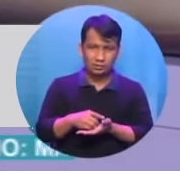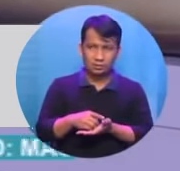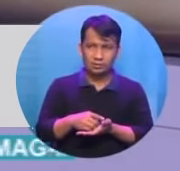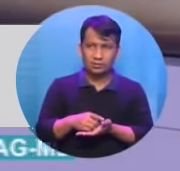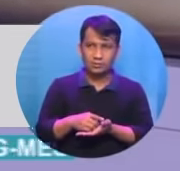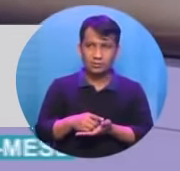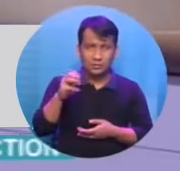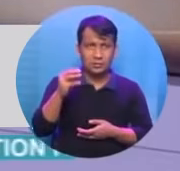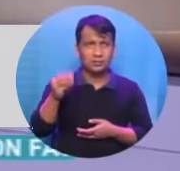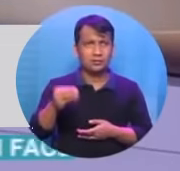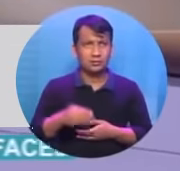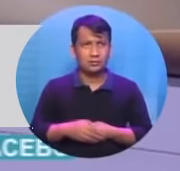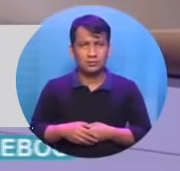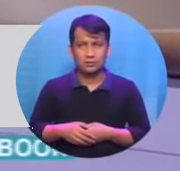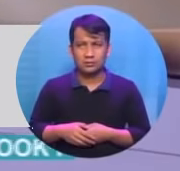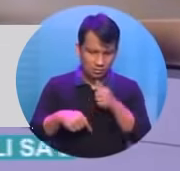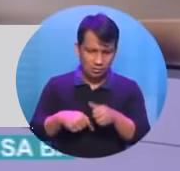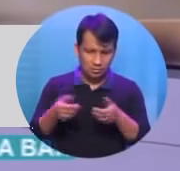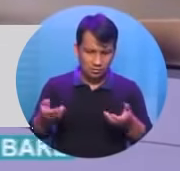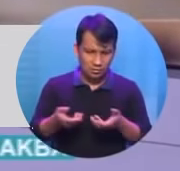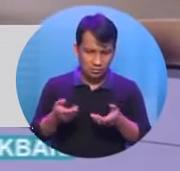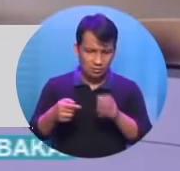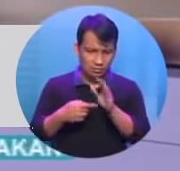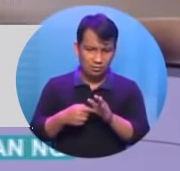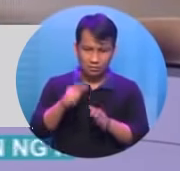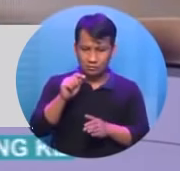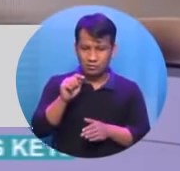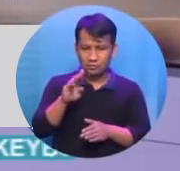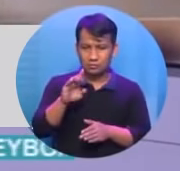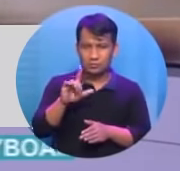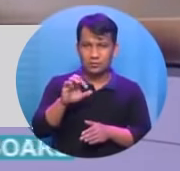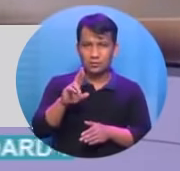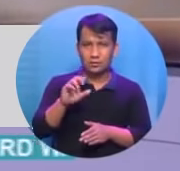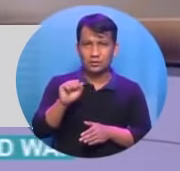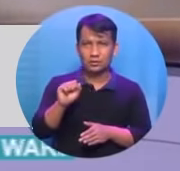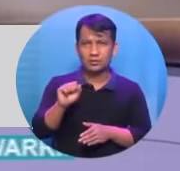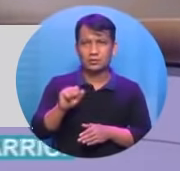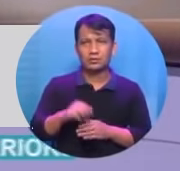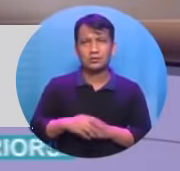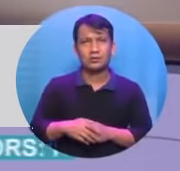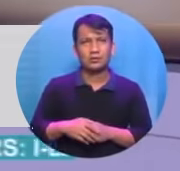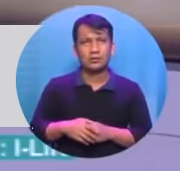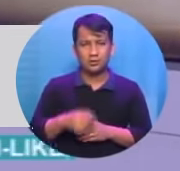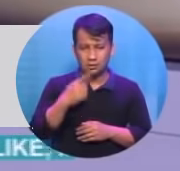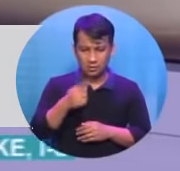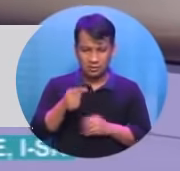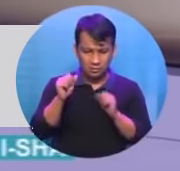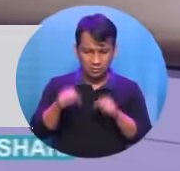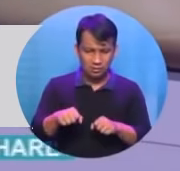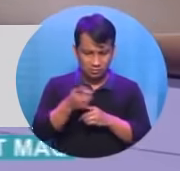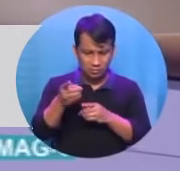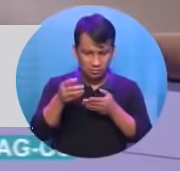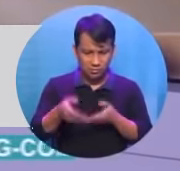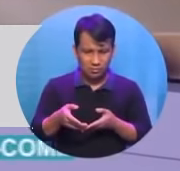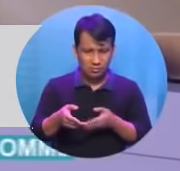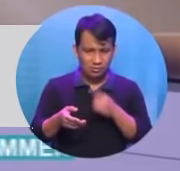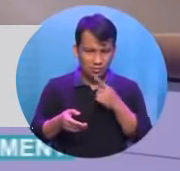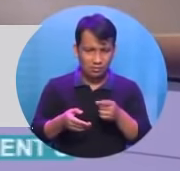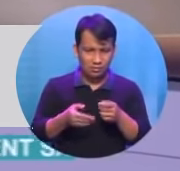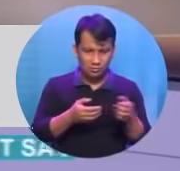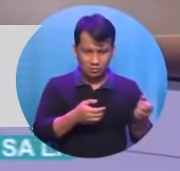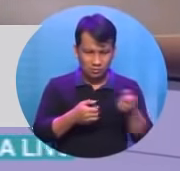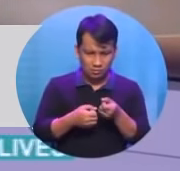nasa Tagbilaran siya? Sir Maximo. Sa Tagbilaran, boss. O, sir. O, Tagbilaran. Nasa Tagbilaran po siya, Director. Kung pwede